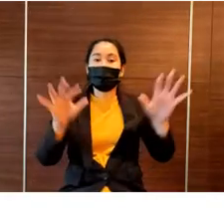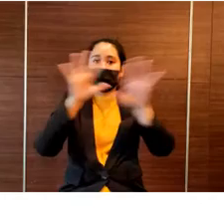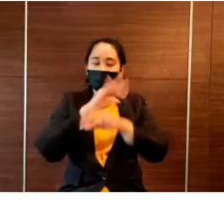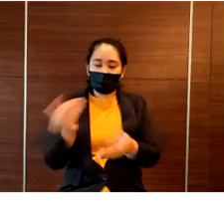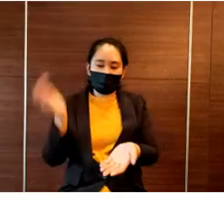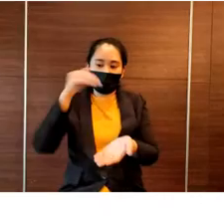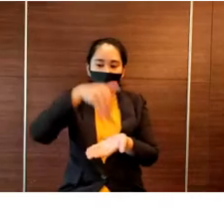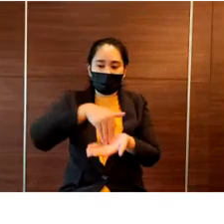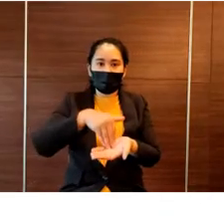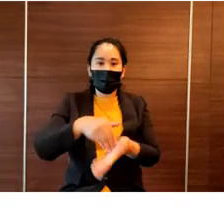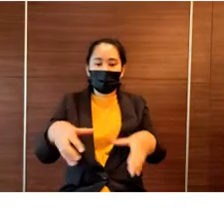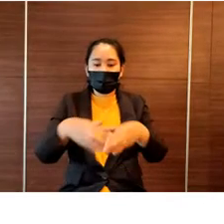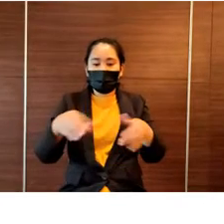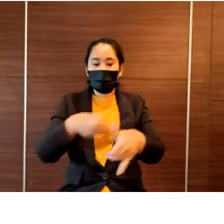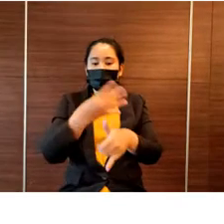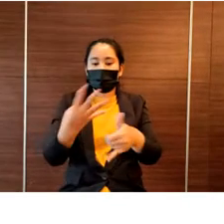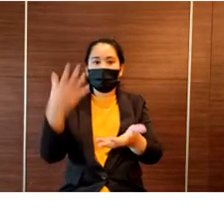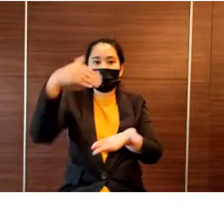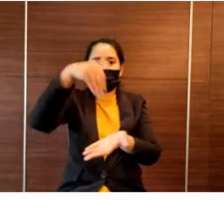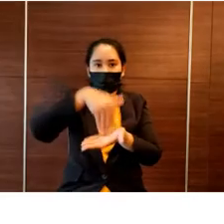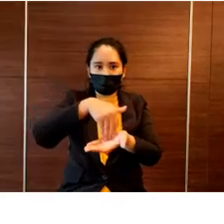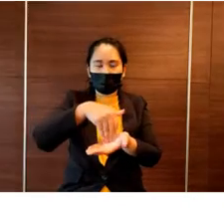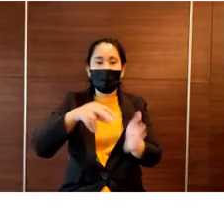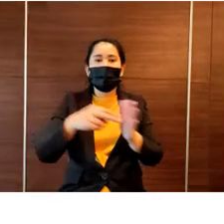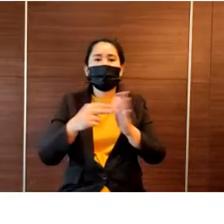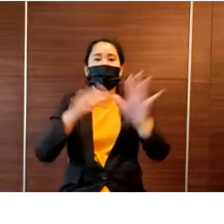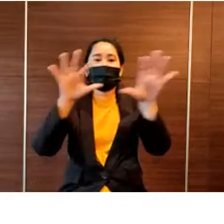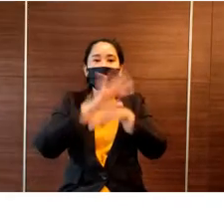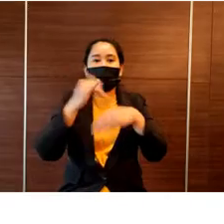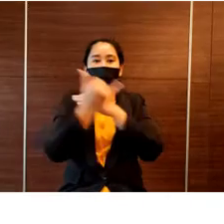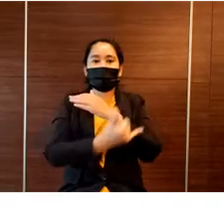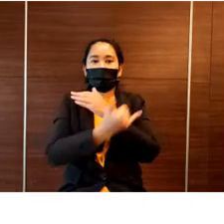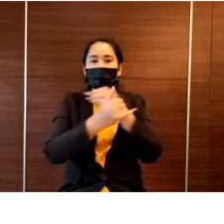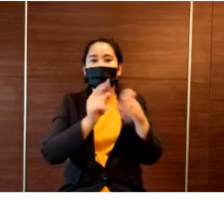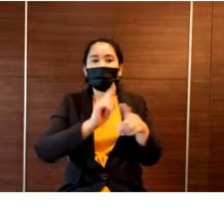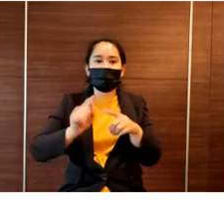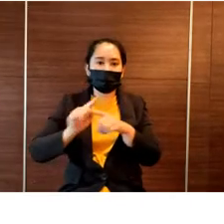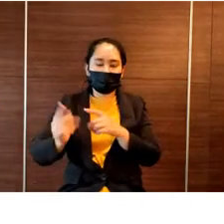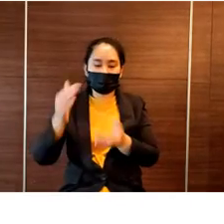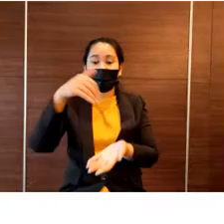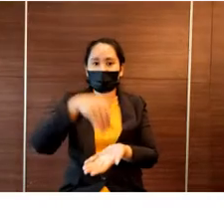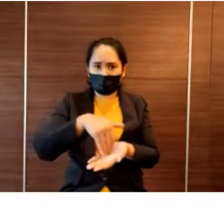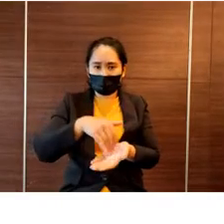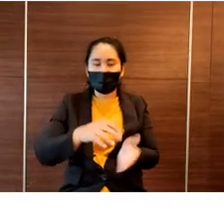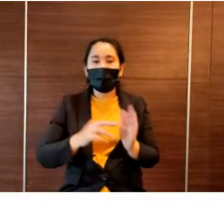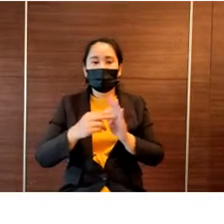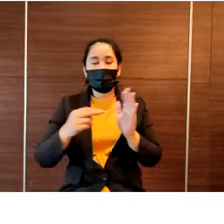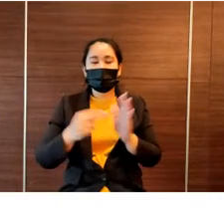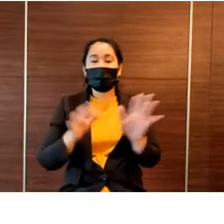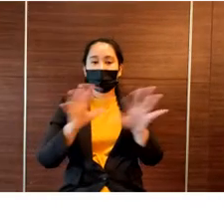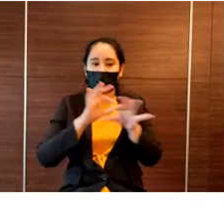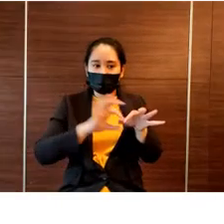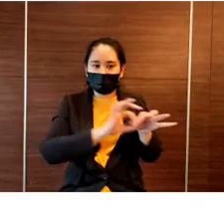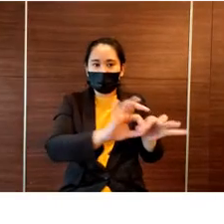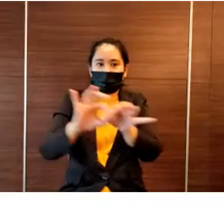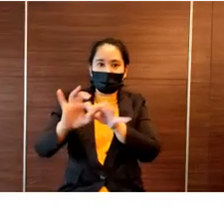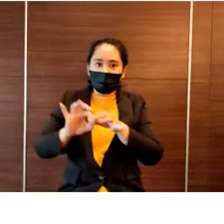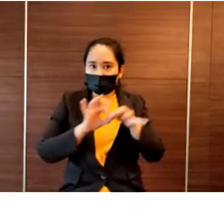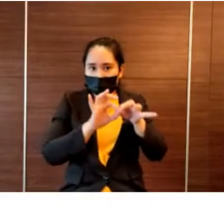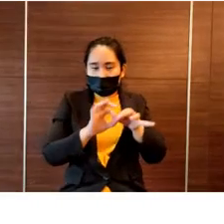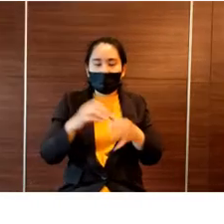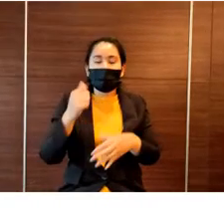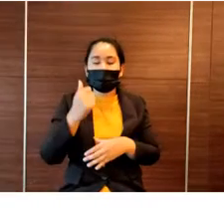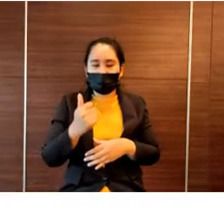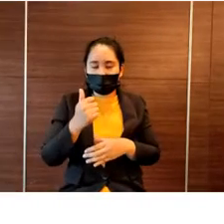center หรือว่า LGBT center ที่อยู่ตามหัวเมืองประเทศต่างๆเนี่ยจะเป็นตัวเชื่อมที่จะไปส่